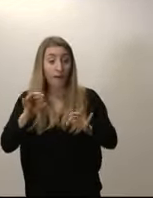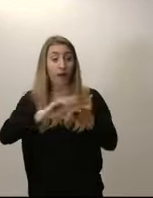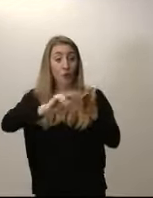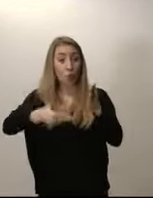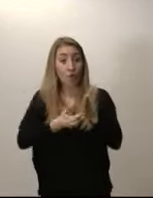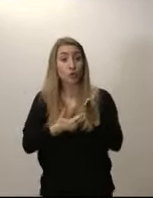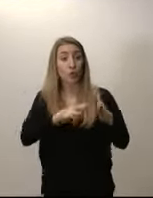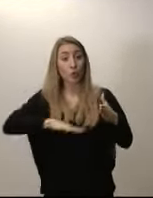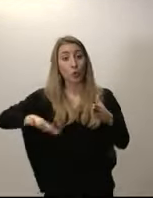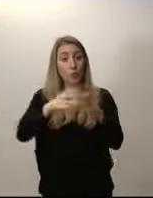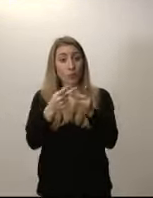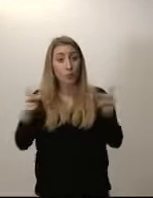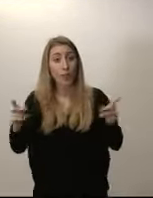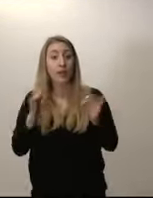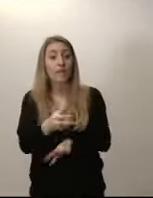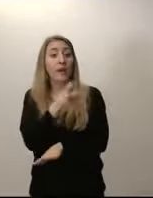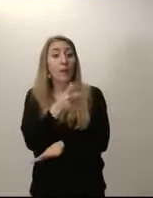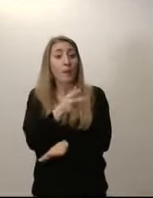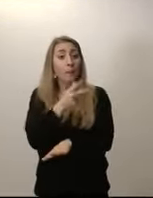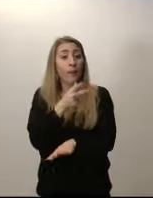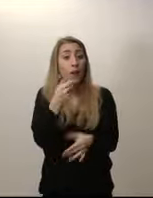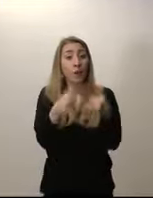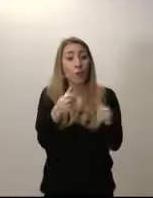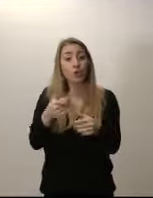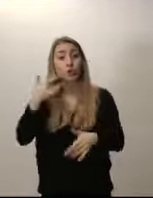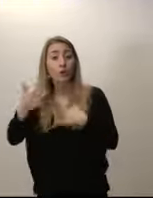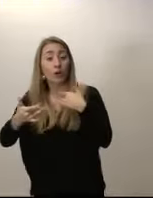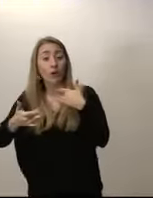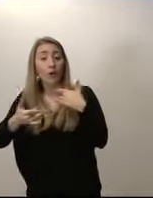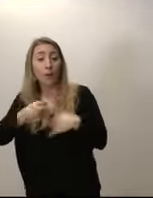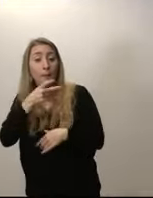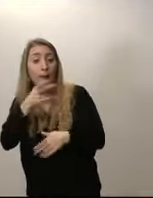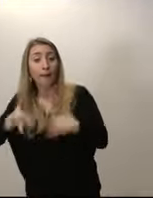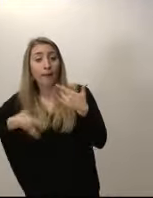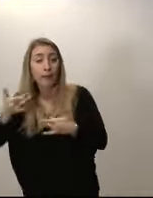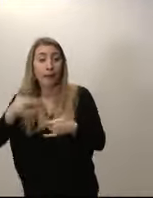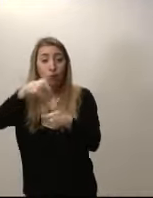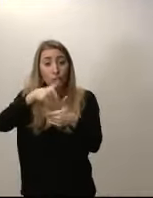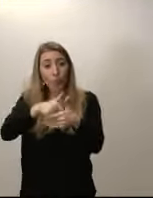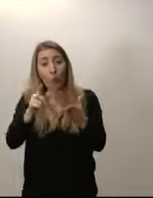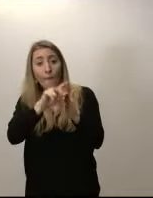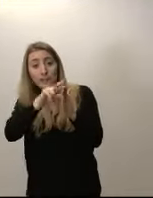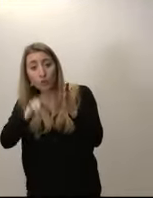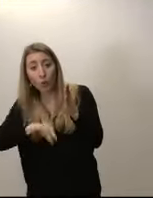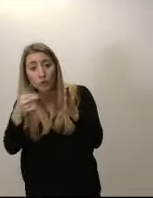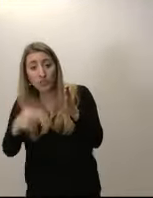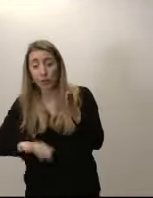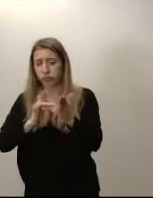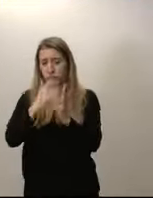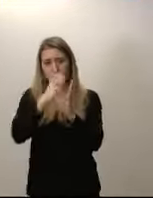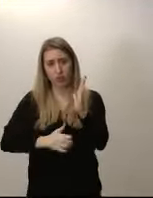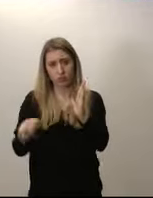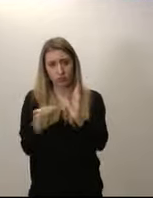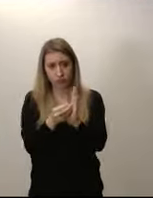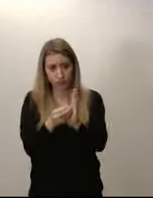portant sur l'exploitation du bar et de la petite restauration du puzzle. Je ne vous donne pas tous les détails, tout est dans le rapport. Il est proposé d'une part